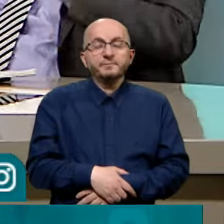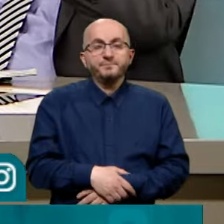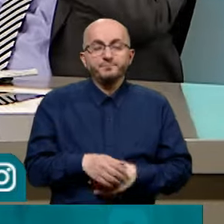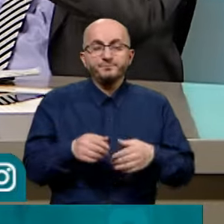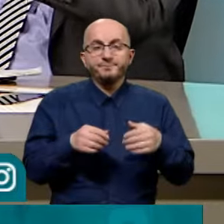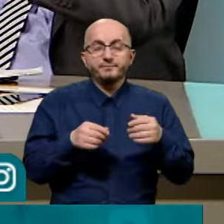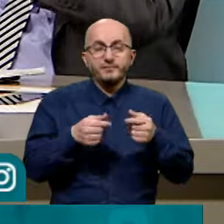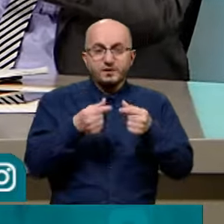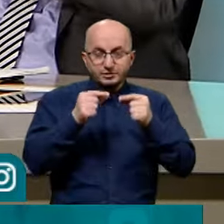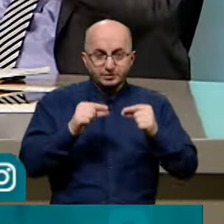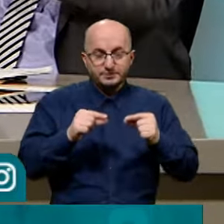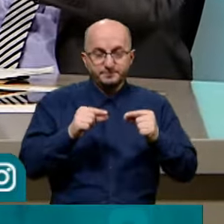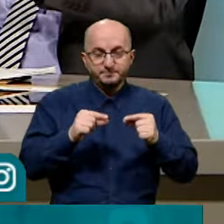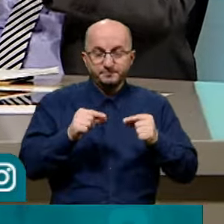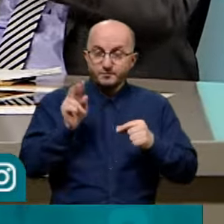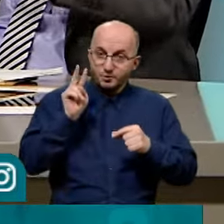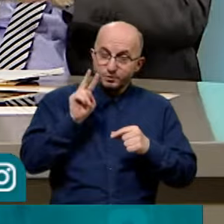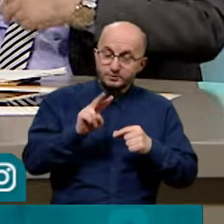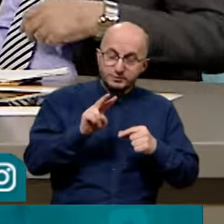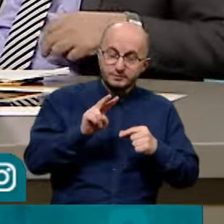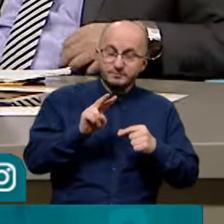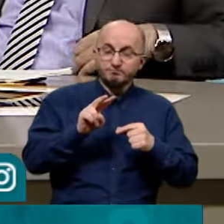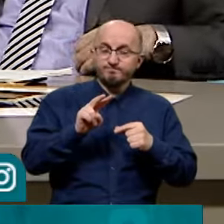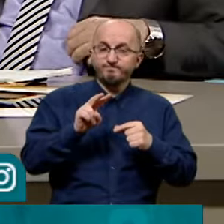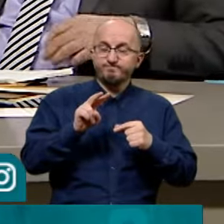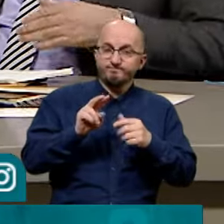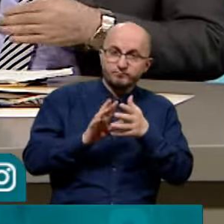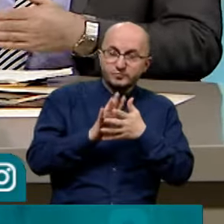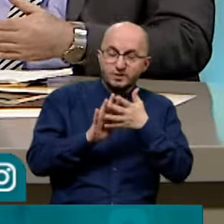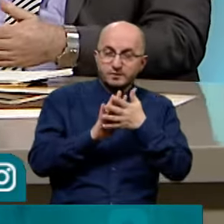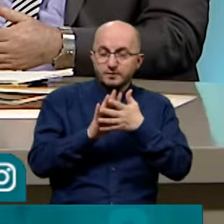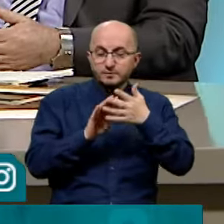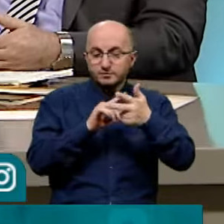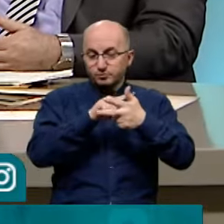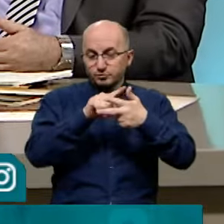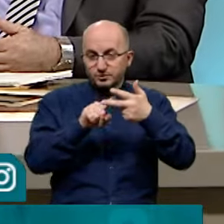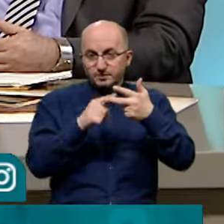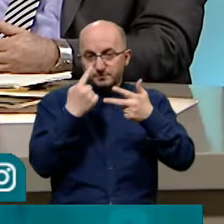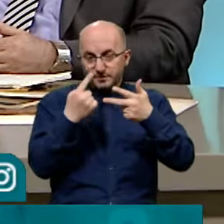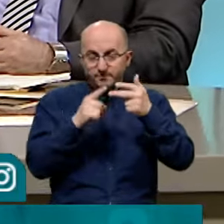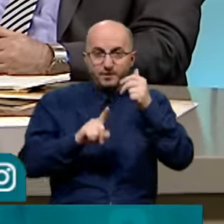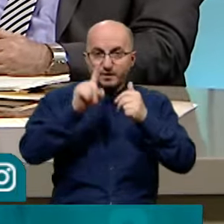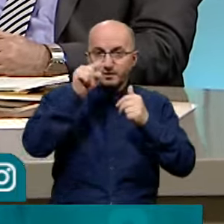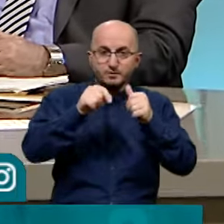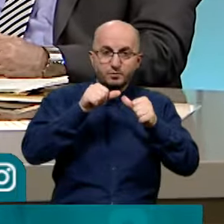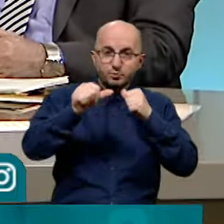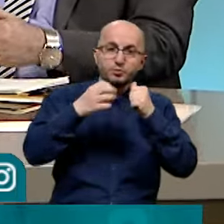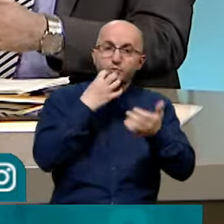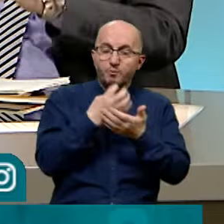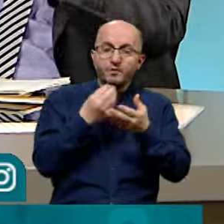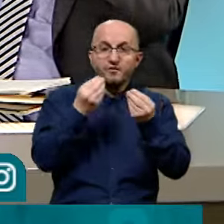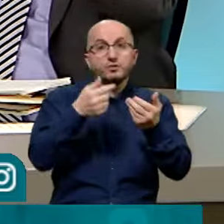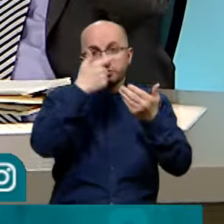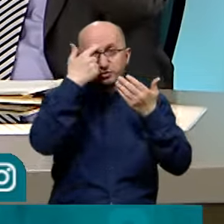O göreceğin alametlerden, üç alametlerden birisi de Allah sana uzun ömür verecek inşallah. Sen